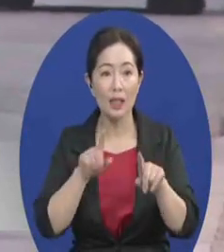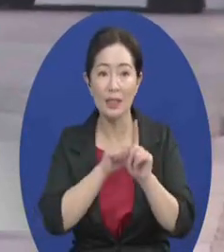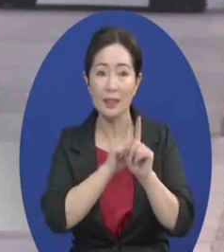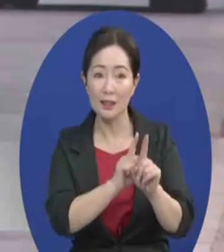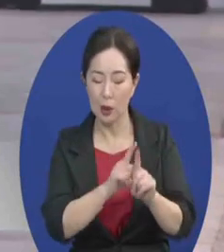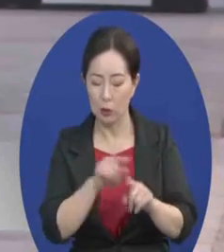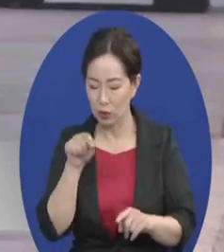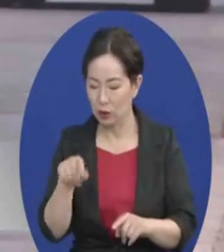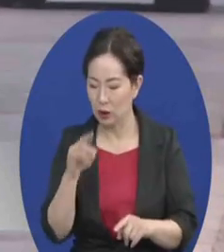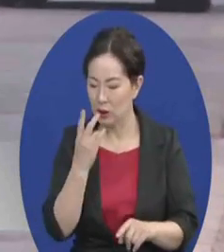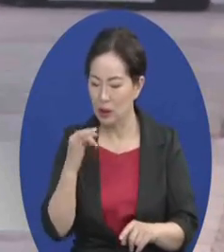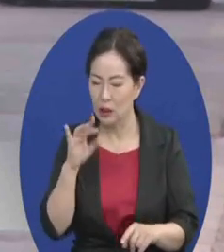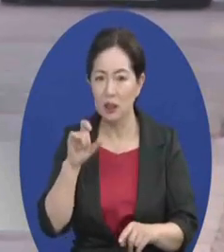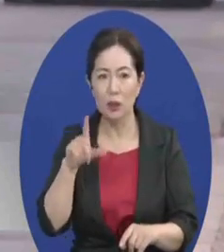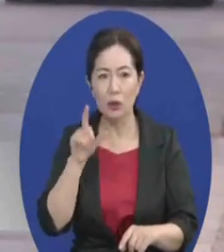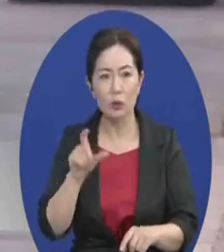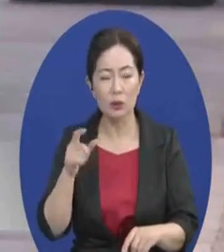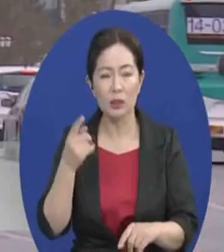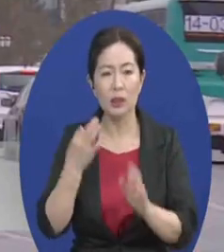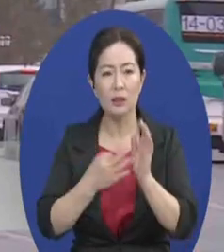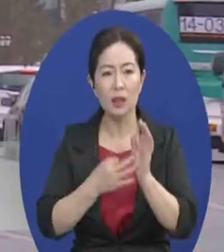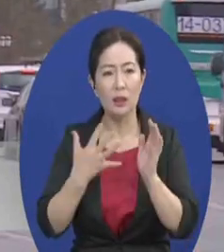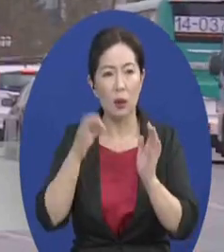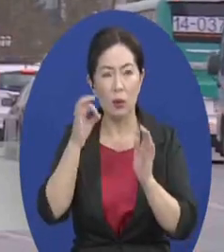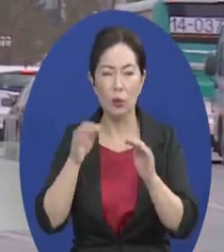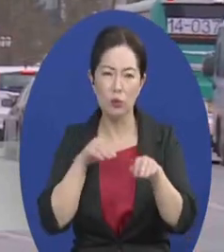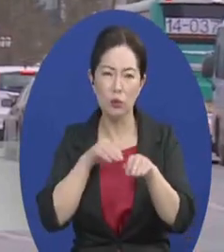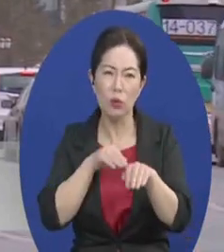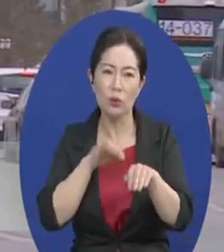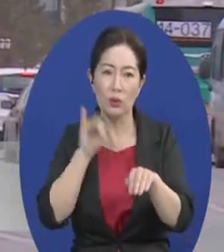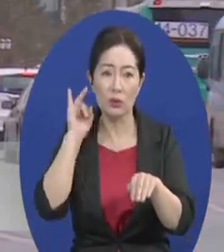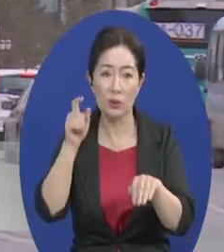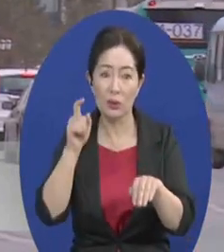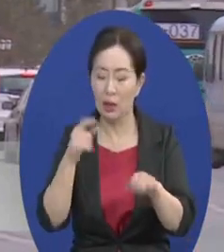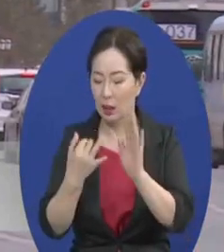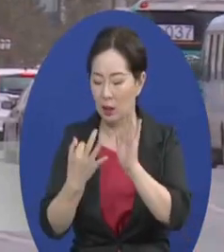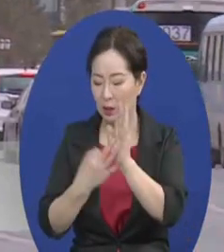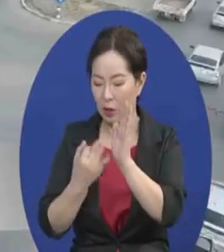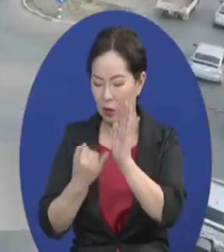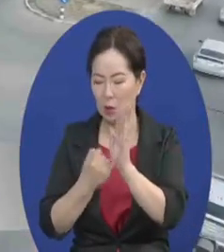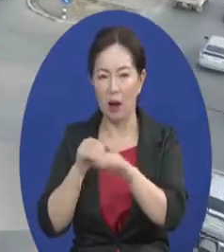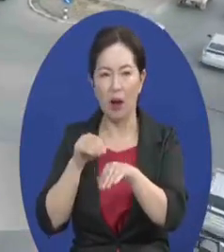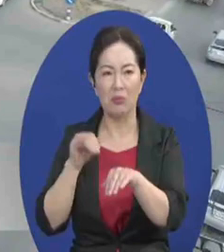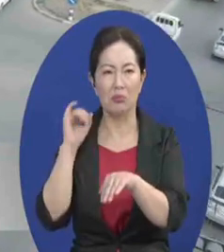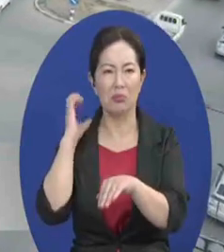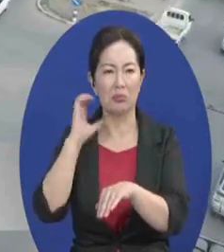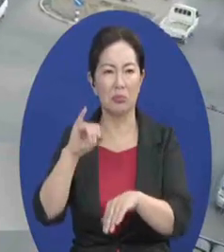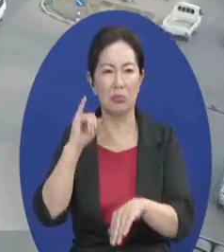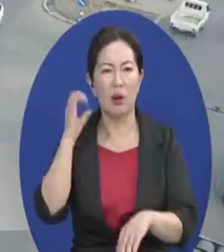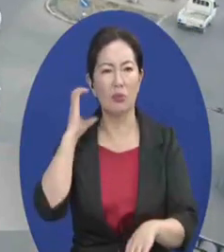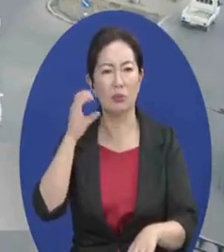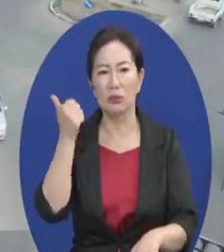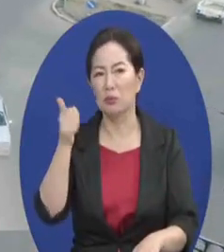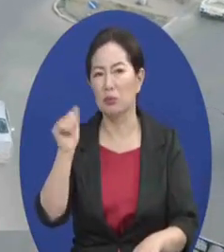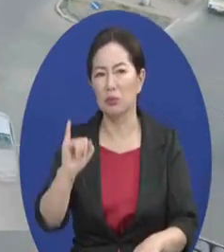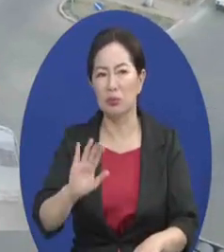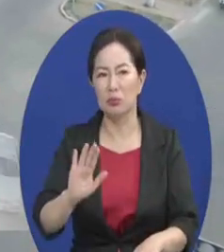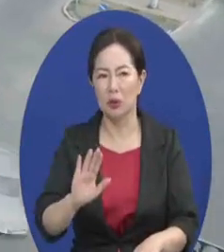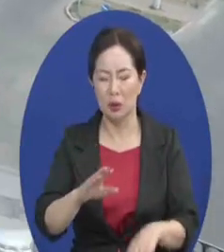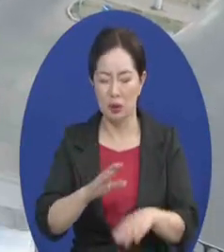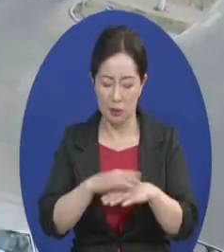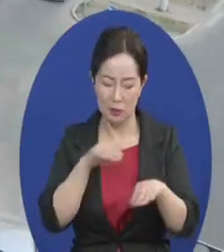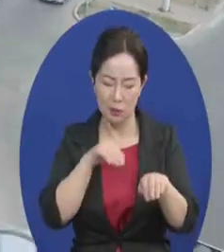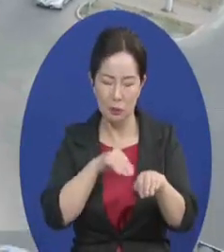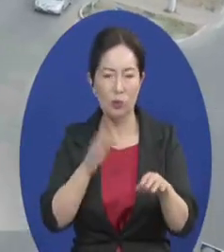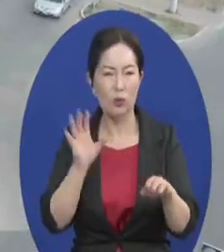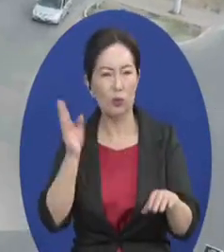нийслэлийн хүн амын 85% нь төгжрлийг дээд хэмжээнд хүрсэн. 86% нь нийтийн тээврийн үйлчлэгээ маш муу. 76% нь төгжрлийг бууруулахын тулд